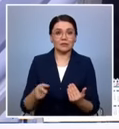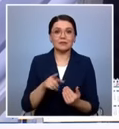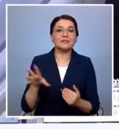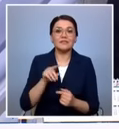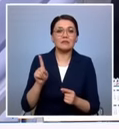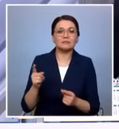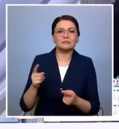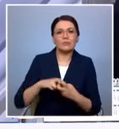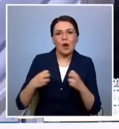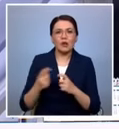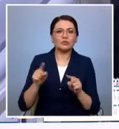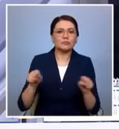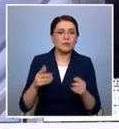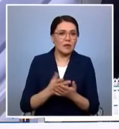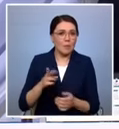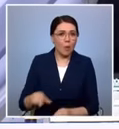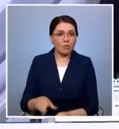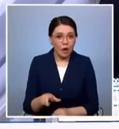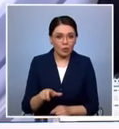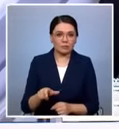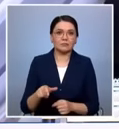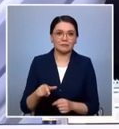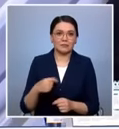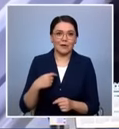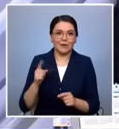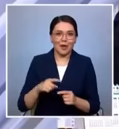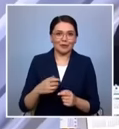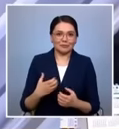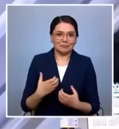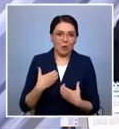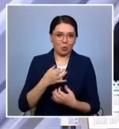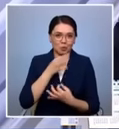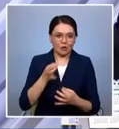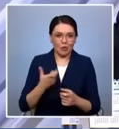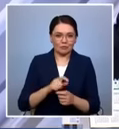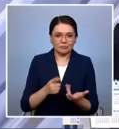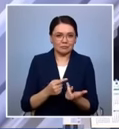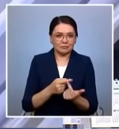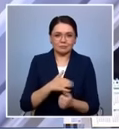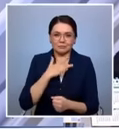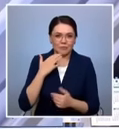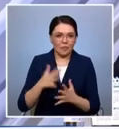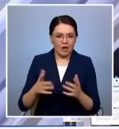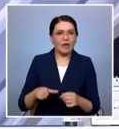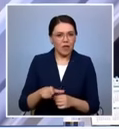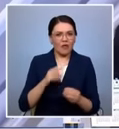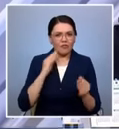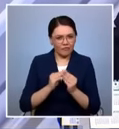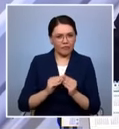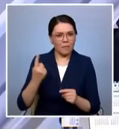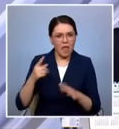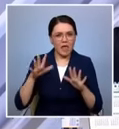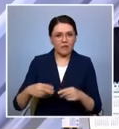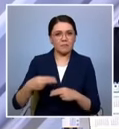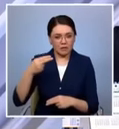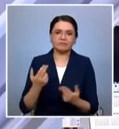насыщенности медицинским оборудованием и его доступности в регионах не было никогда». Конец цитаты. Это вот к вопросу о медицинском